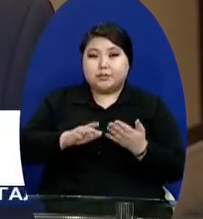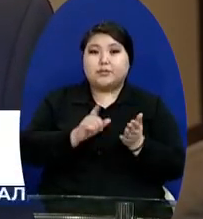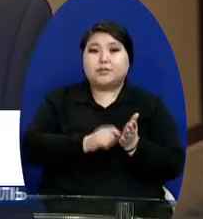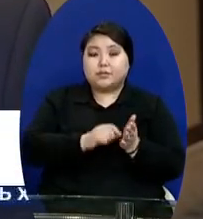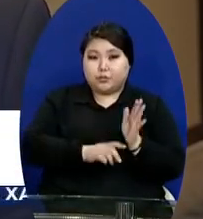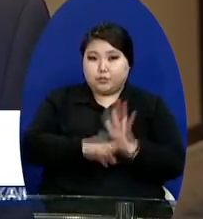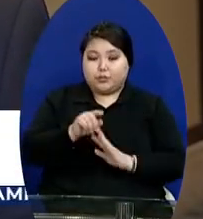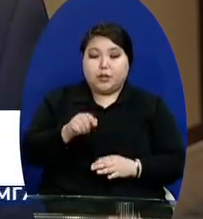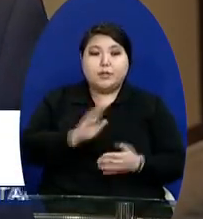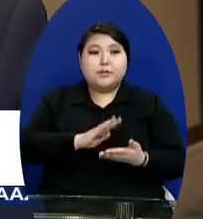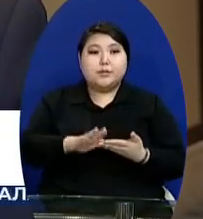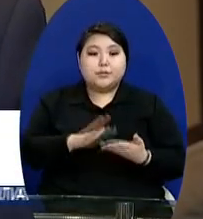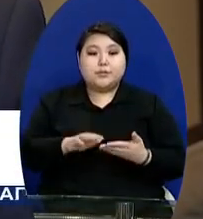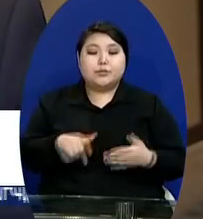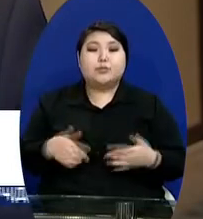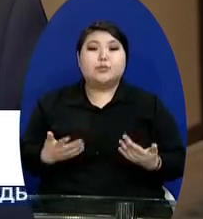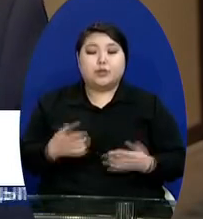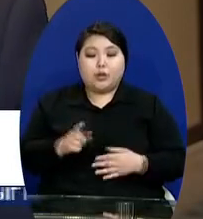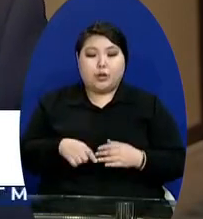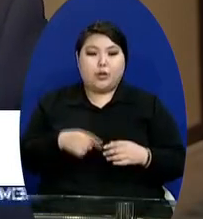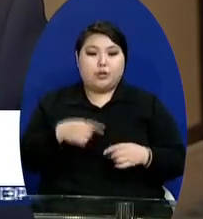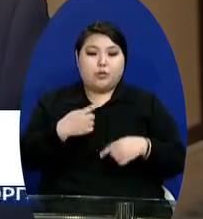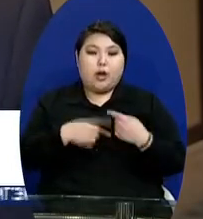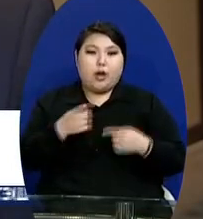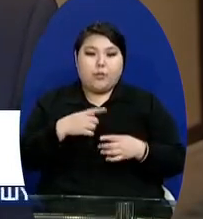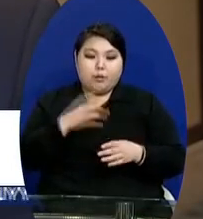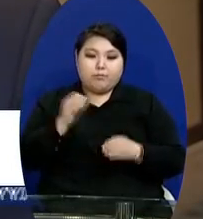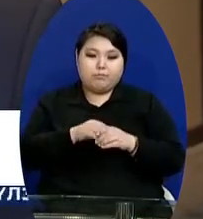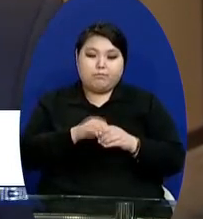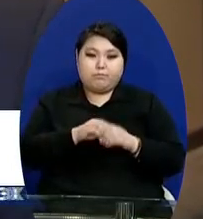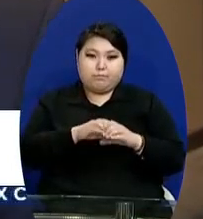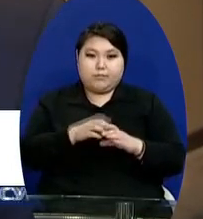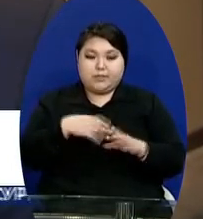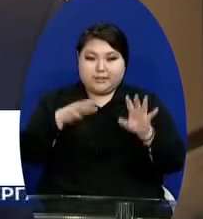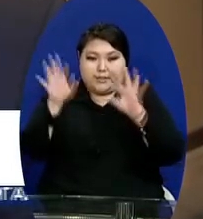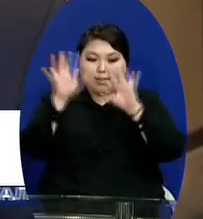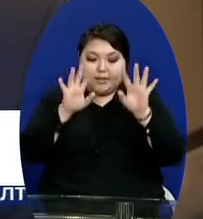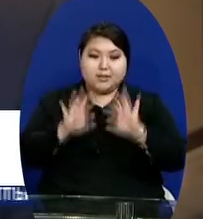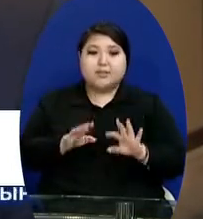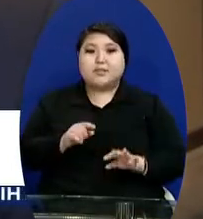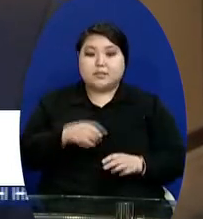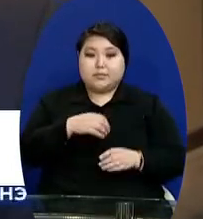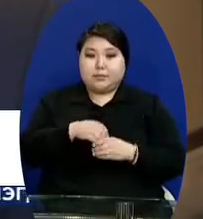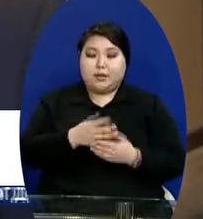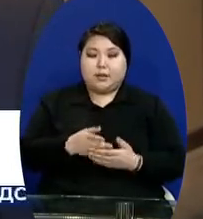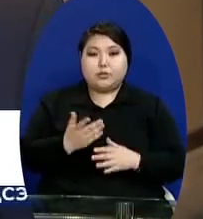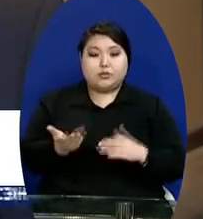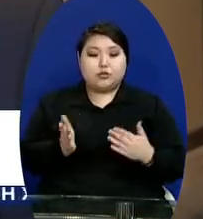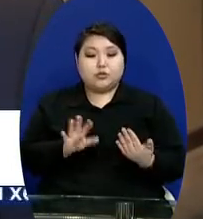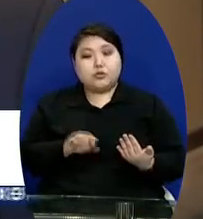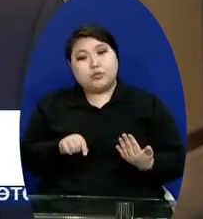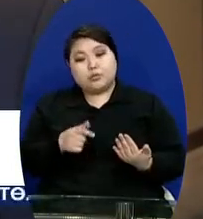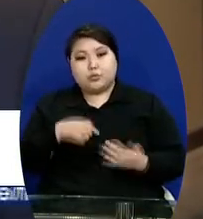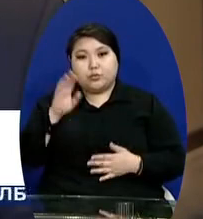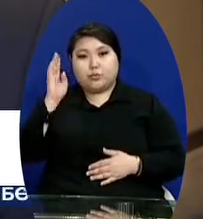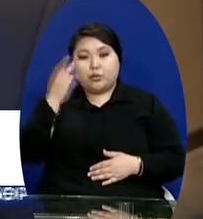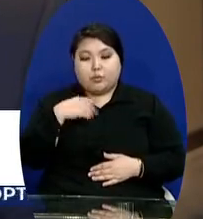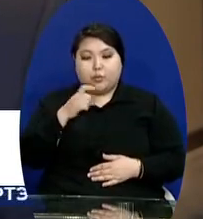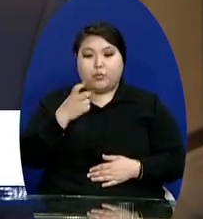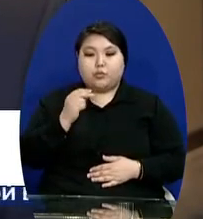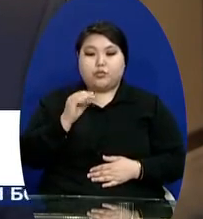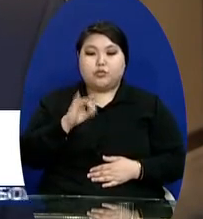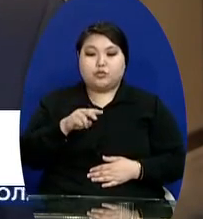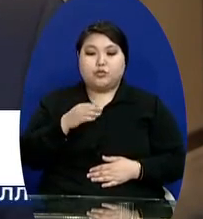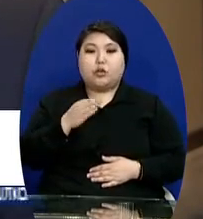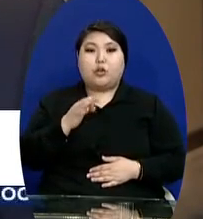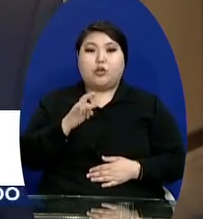үүсч байна. Цэвэрлэн гэдэг нь нөгөө тухайн одоо хоригдлогдсон цасыг бид нар цэвэрлэхэд олбох асуудал гэсэн үгтэй. А нөгөө талд тодорхой хэмжээний хүчил төрөгчийг